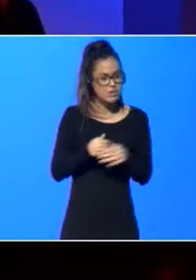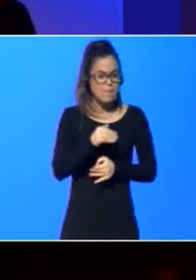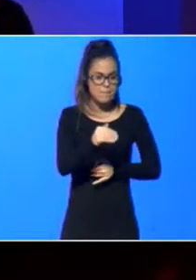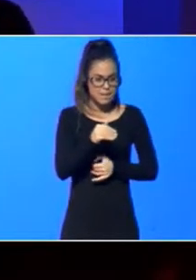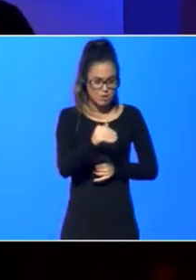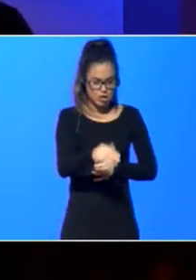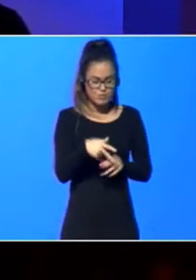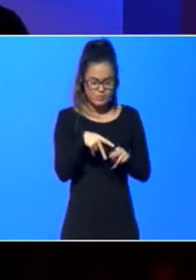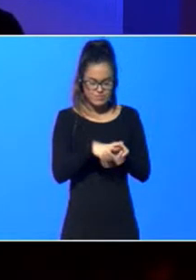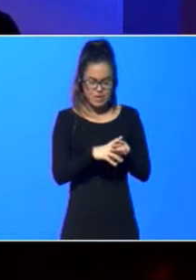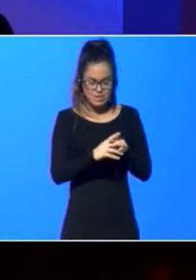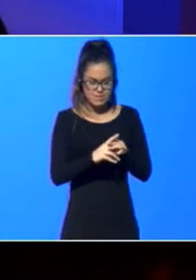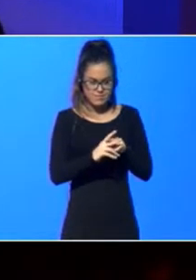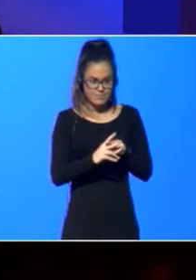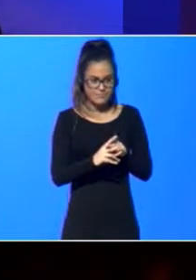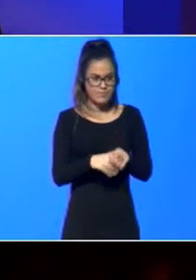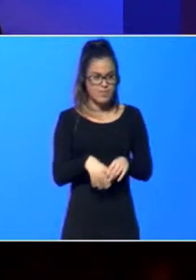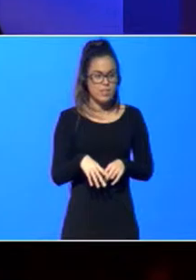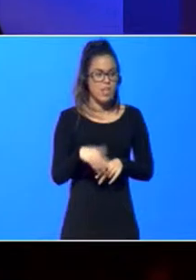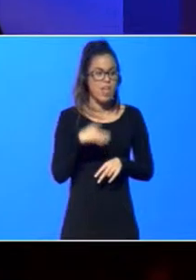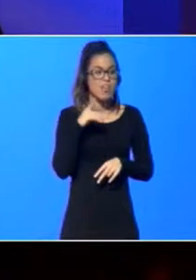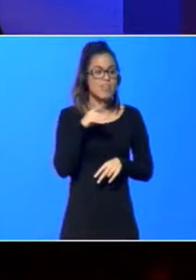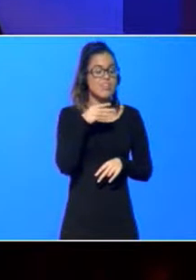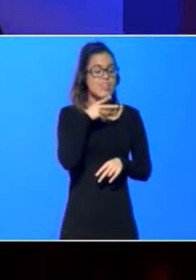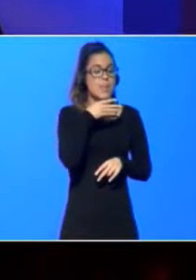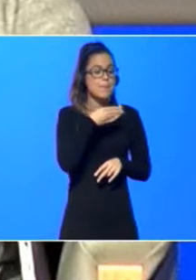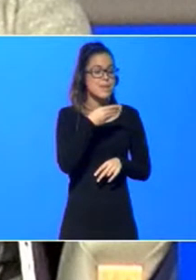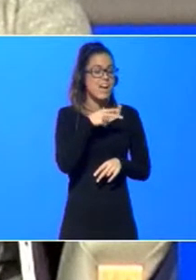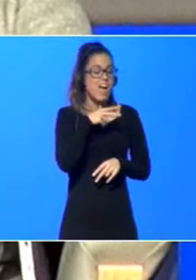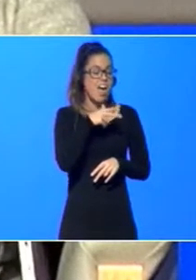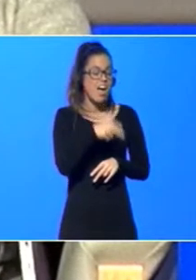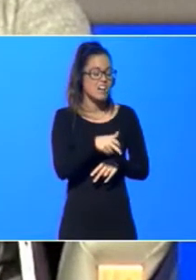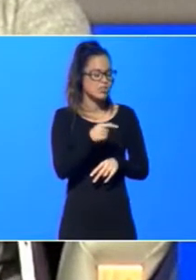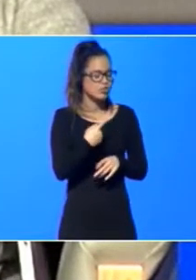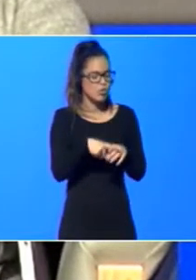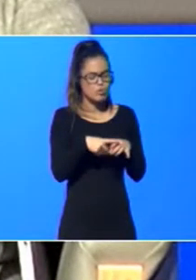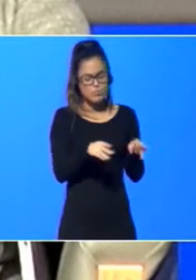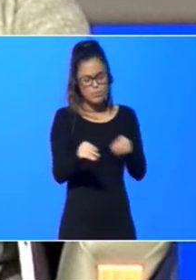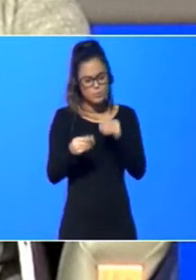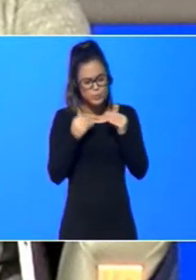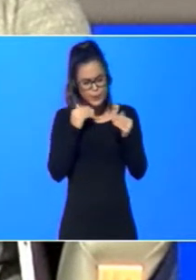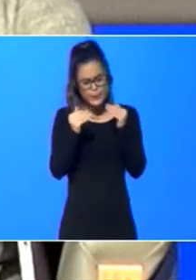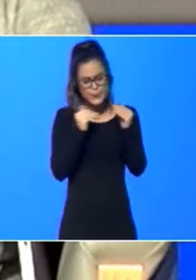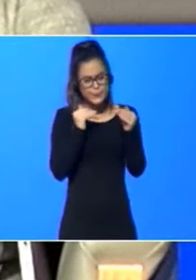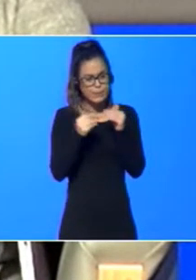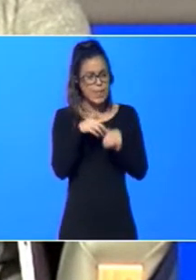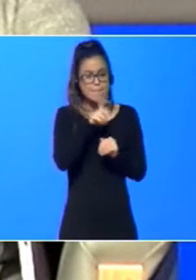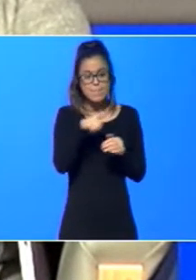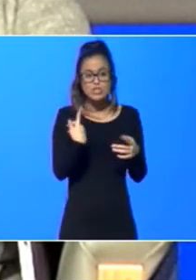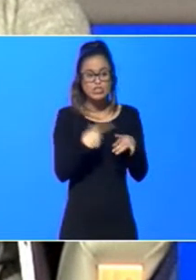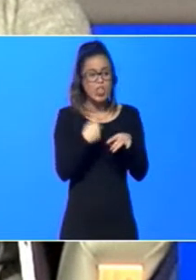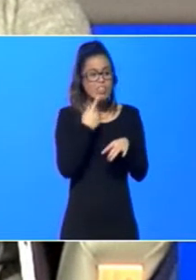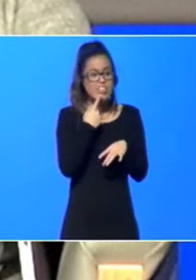baterako. DBH-en gauza asko dago hitz egiteko, eta epini dugu jendeak esan da bezan gauza guztiak dekalogo